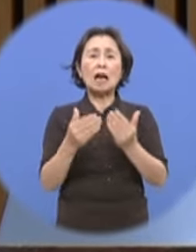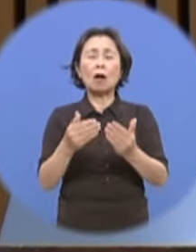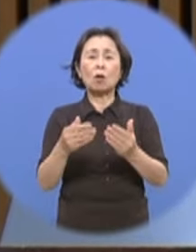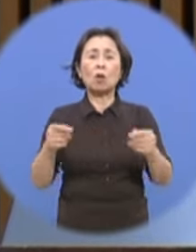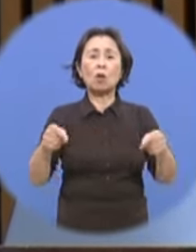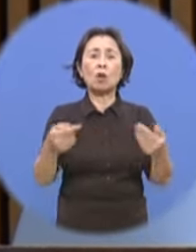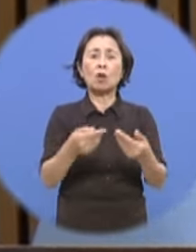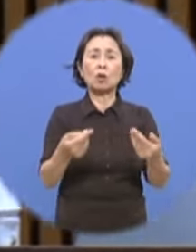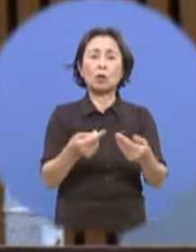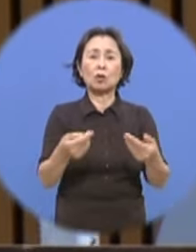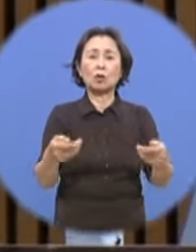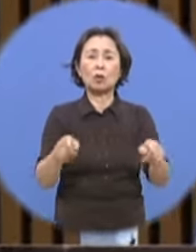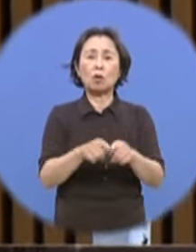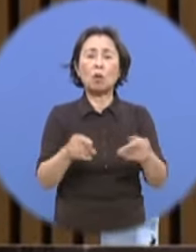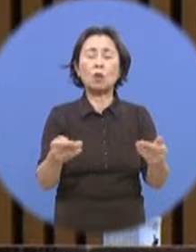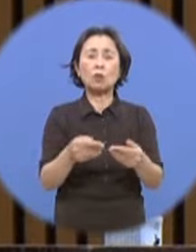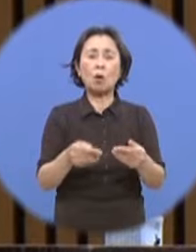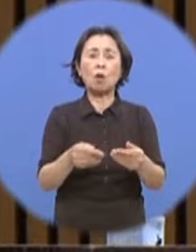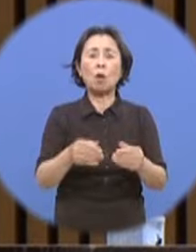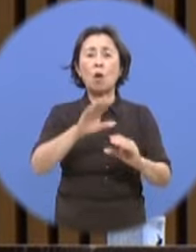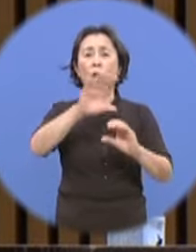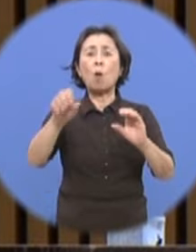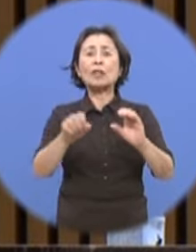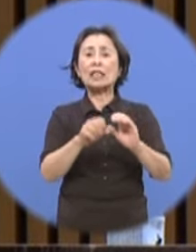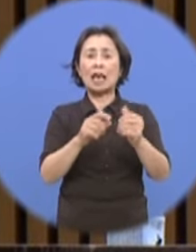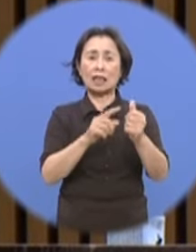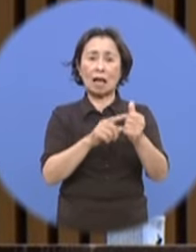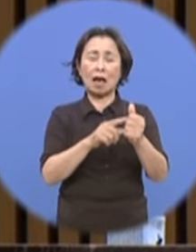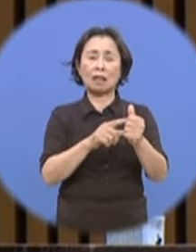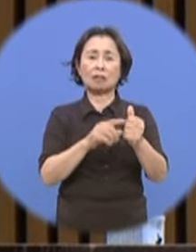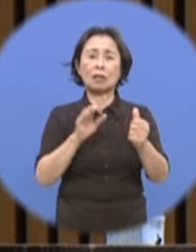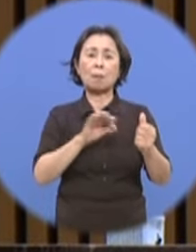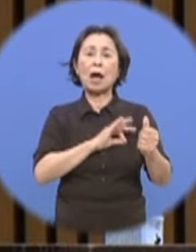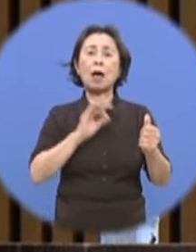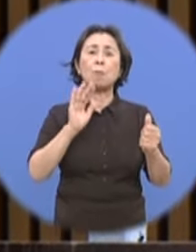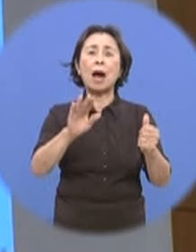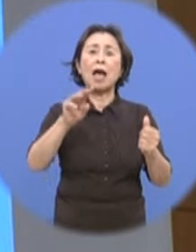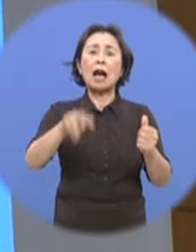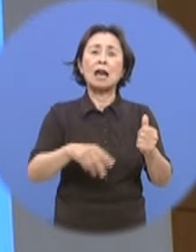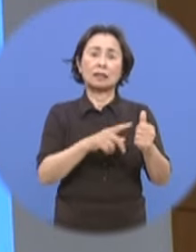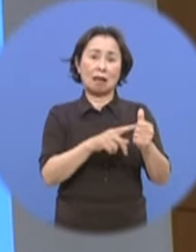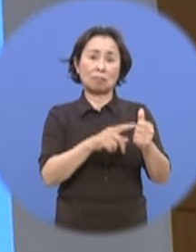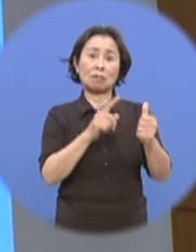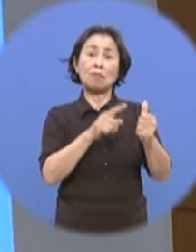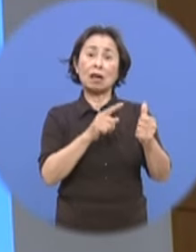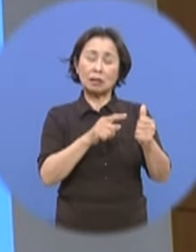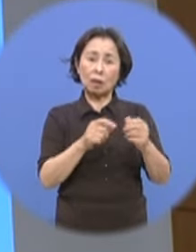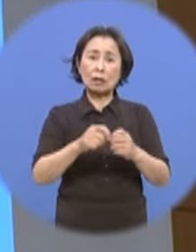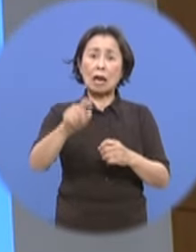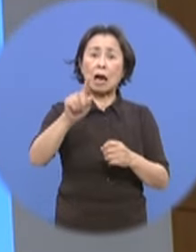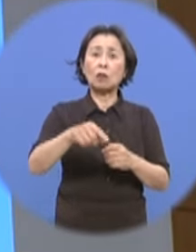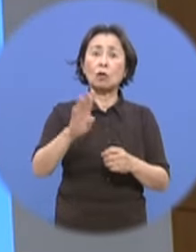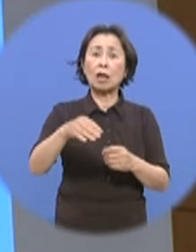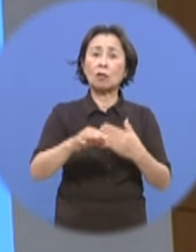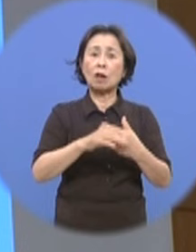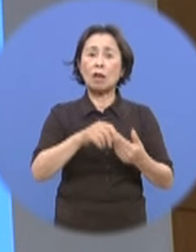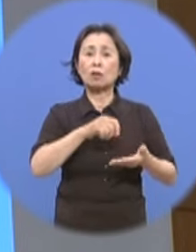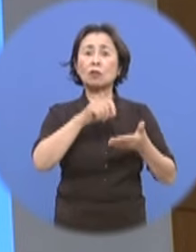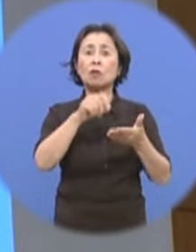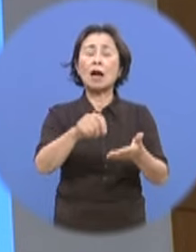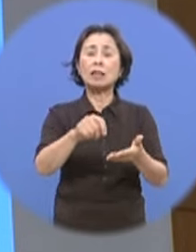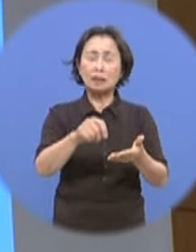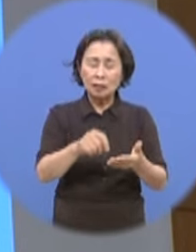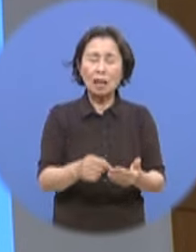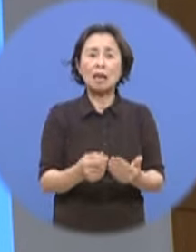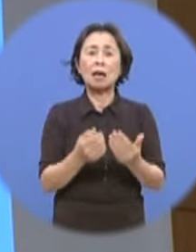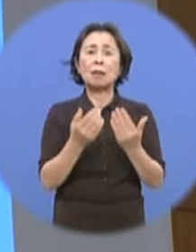ネター前川さんは野県の例を紹介しながら学校運営協議会に求め